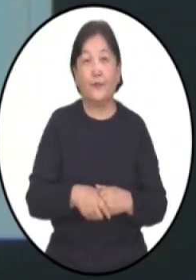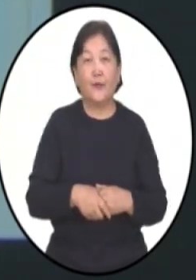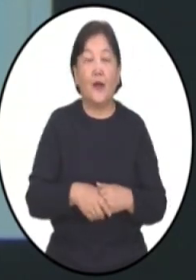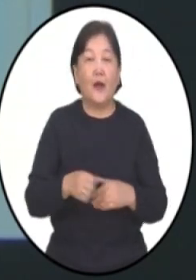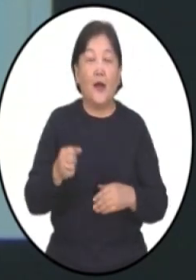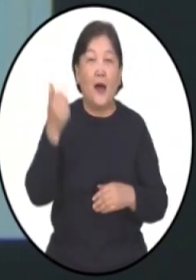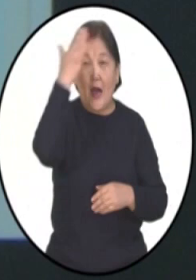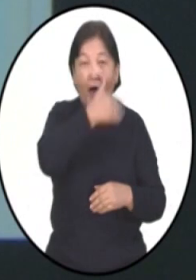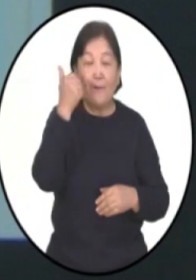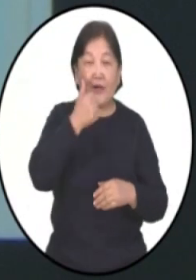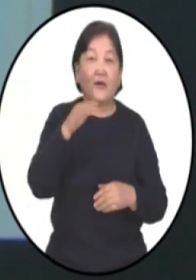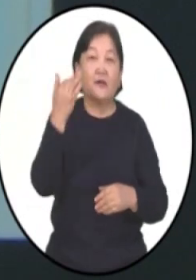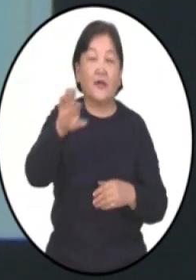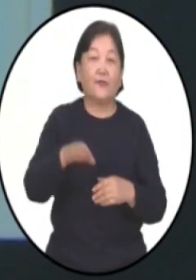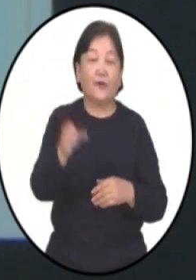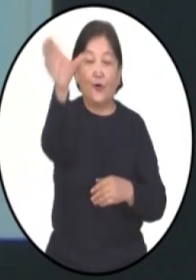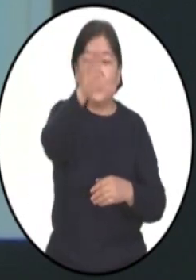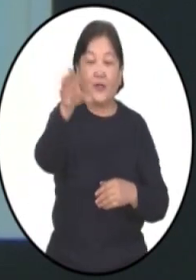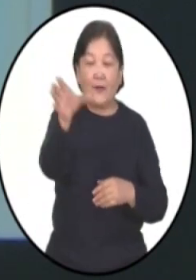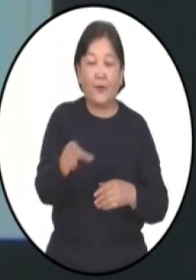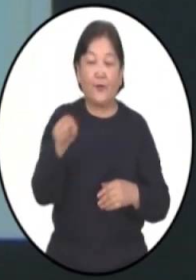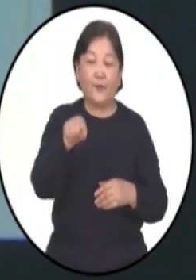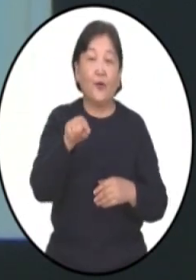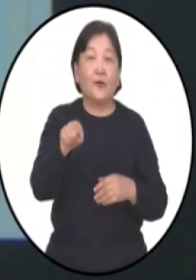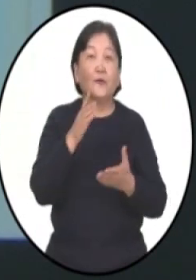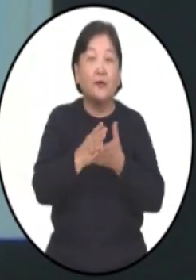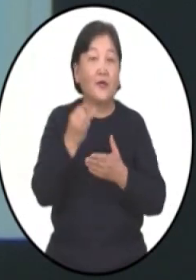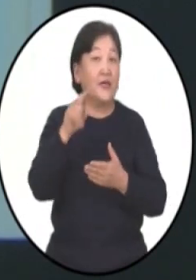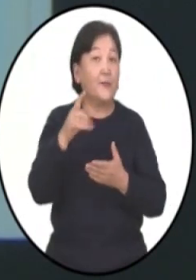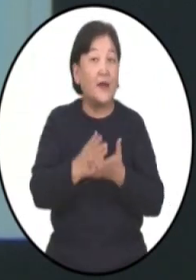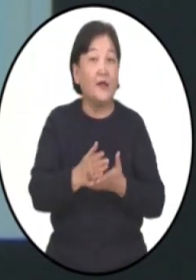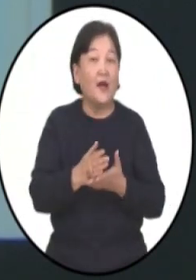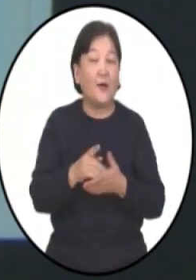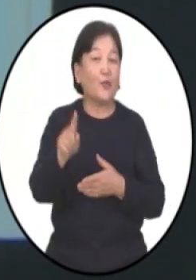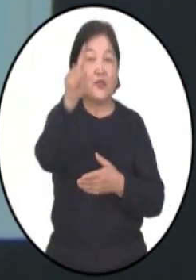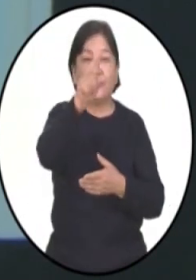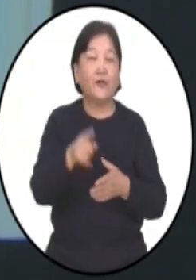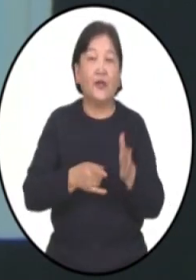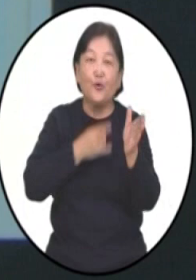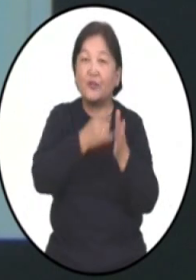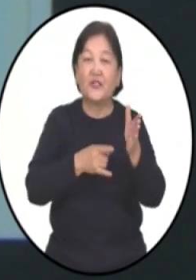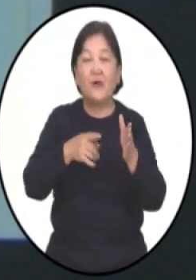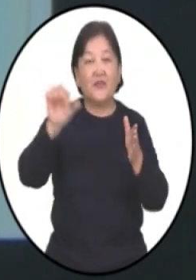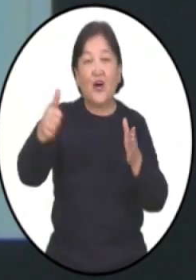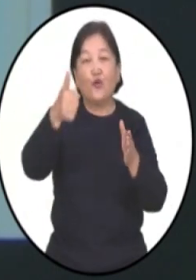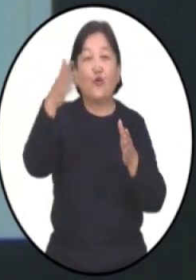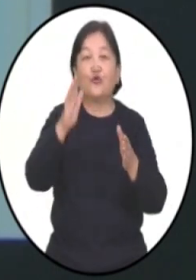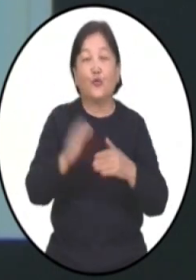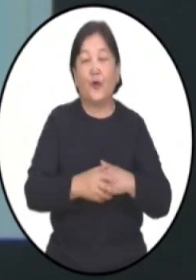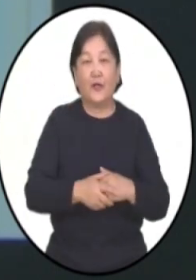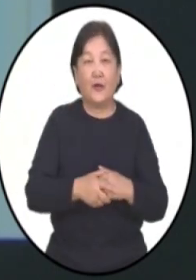Африк тивд Өмнөд Африкийн бүгд найрамд тусад төмөр зам хөгжсөн байдаг. Бусад газрууд руу сайн хөгжөөгүй байна. За Австрали